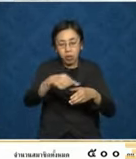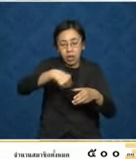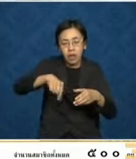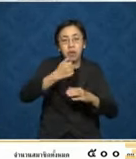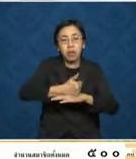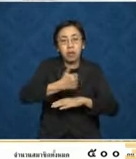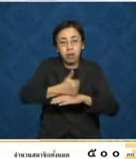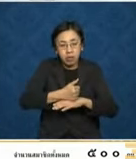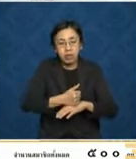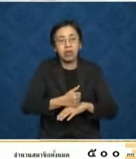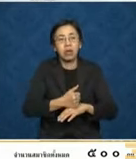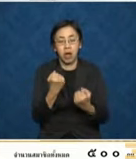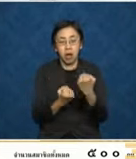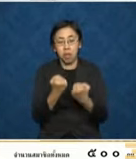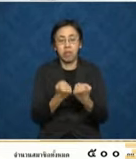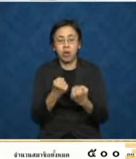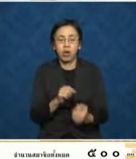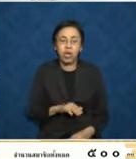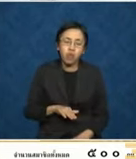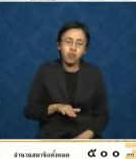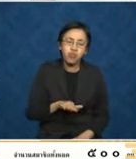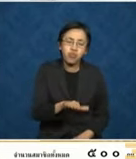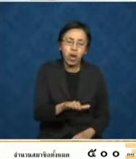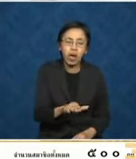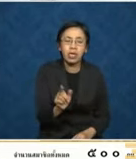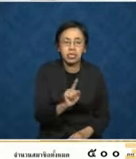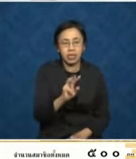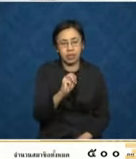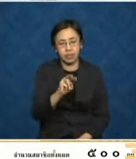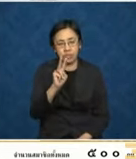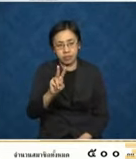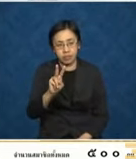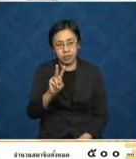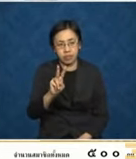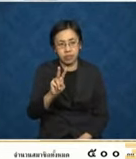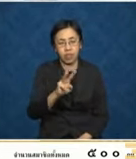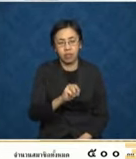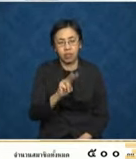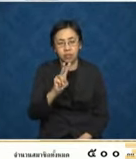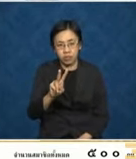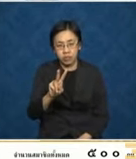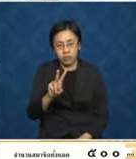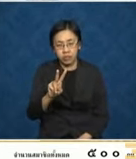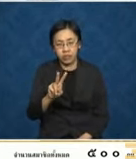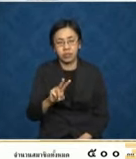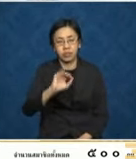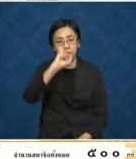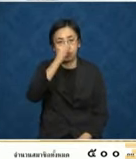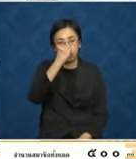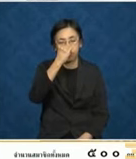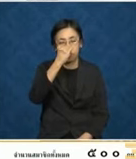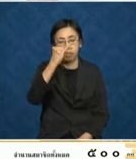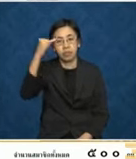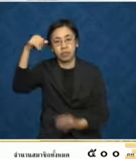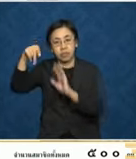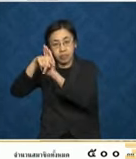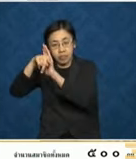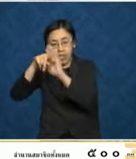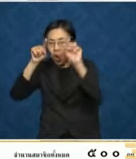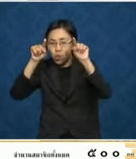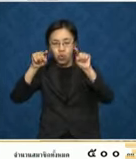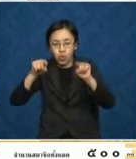ได้จัดรอบรถเก็บขยะขอยกตัวอย่างหมู่2บ้านโรงวัวนะคะเขาก็กำหนดให้ทุกวันจันทร์วันพฤหัสเนี่ยมีรอบเก็บ